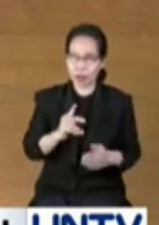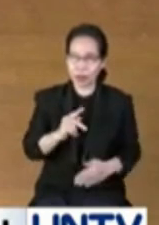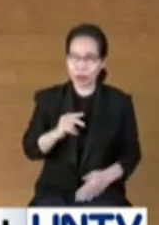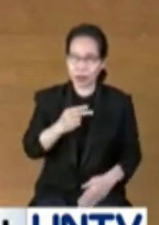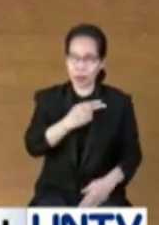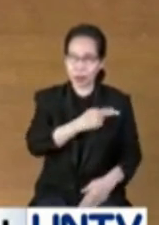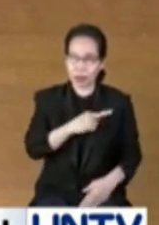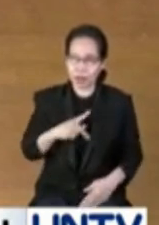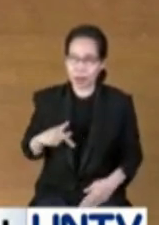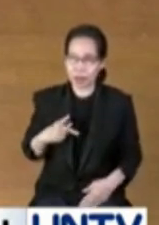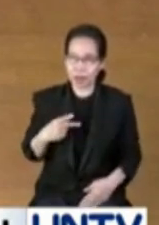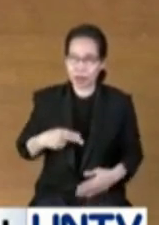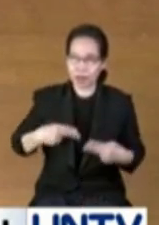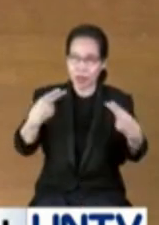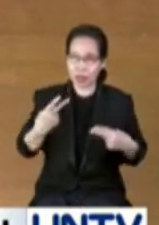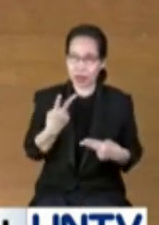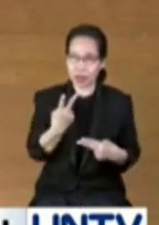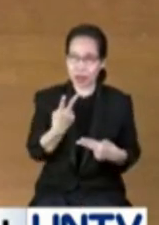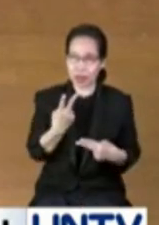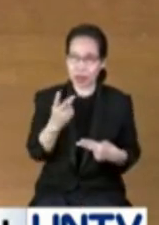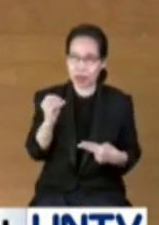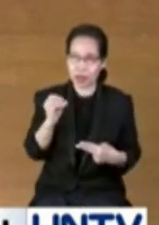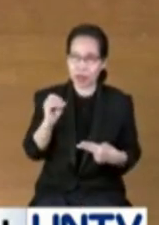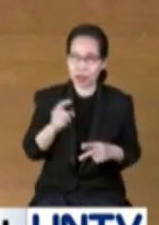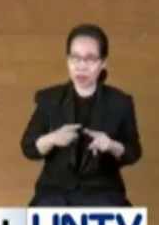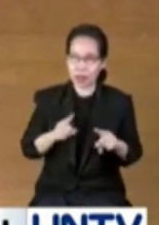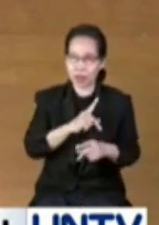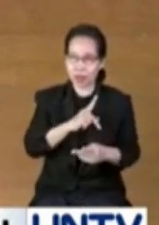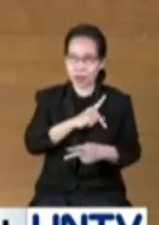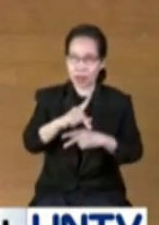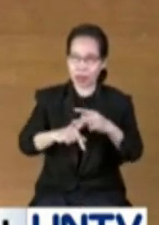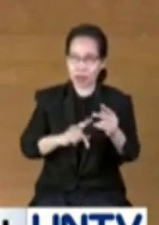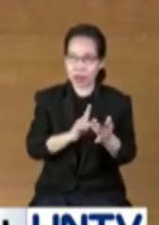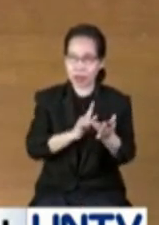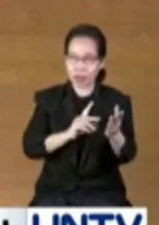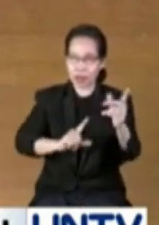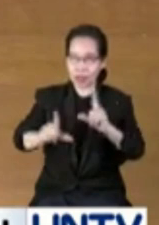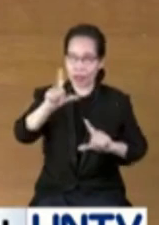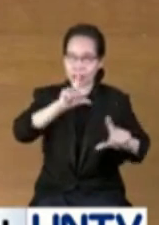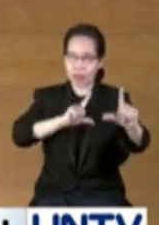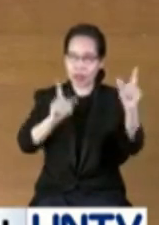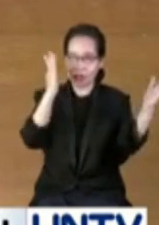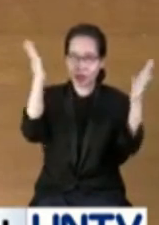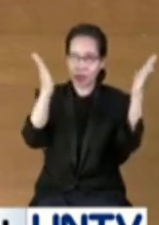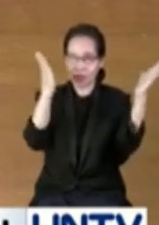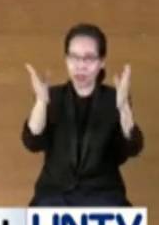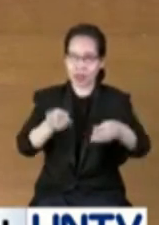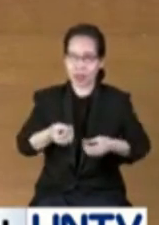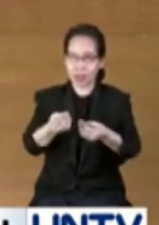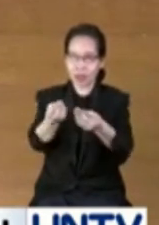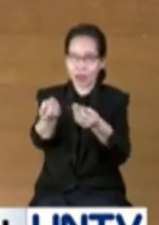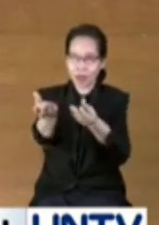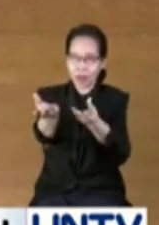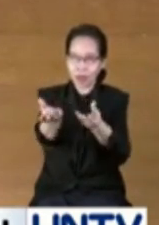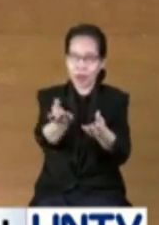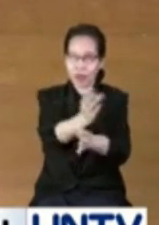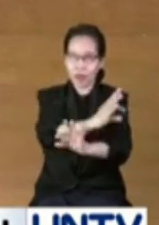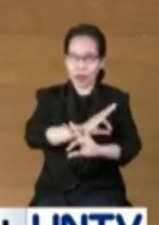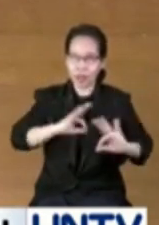21 klase ng mga gamot at 13 laboratory service ang ibibigay ng libre.